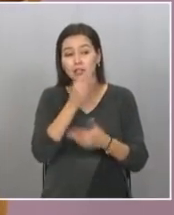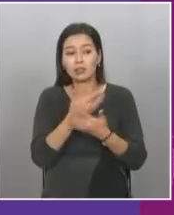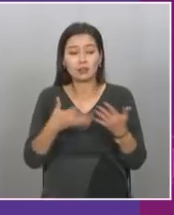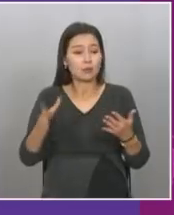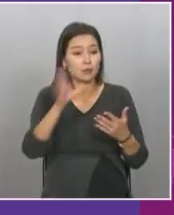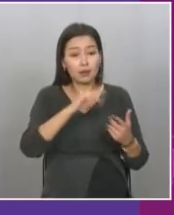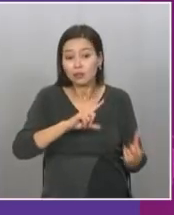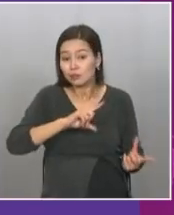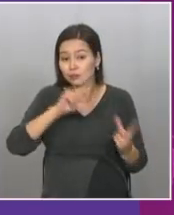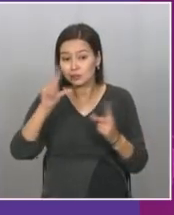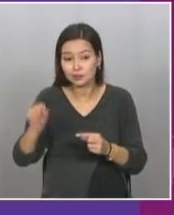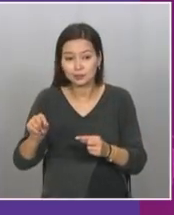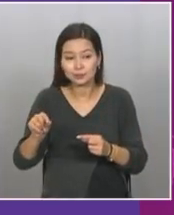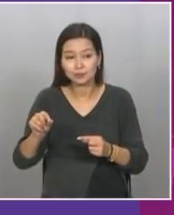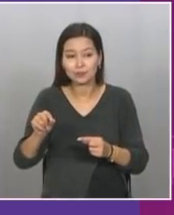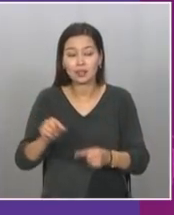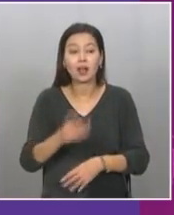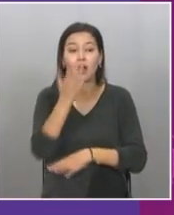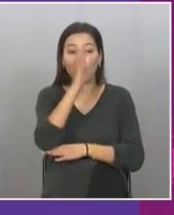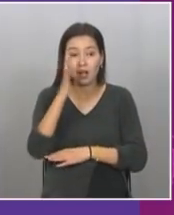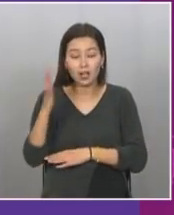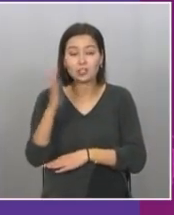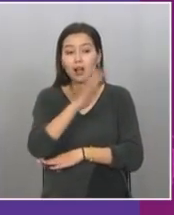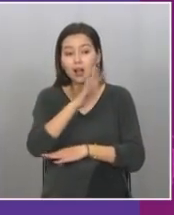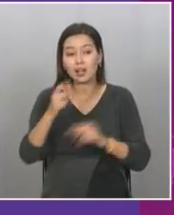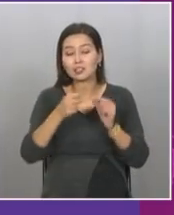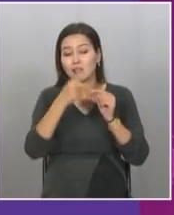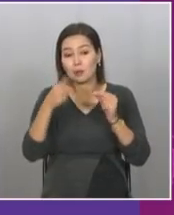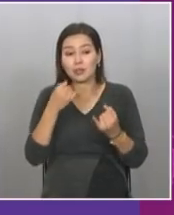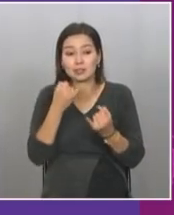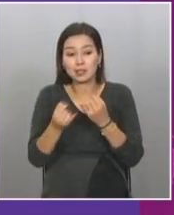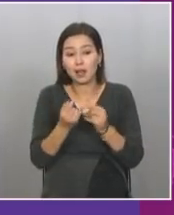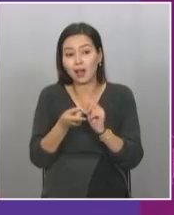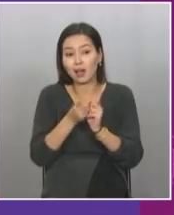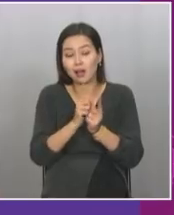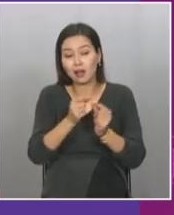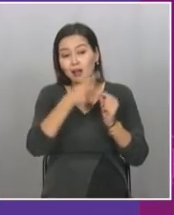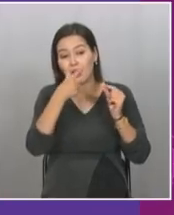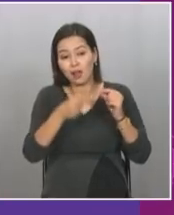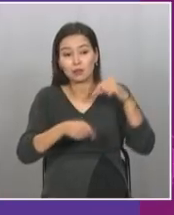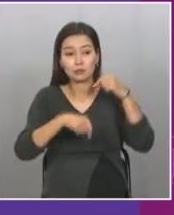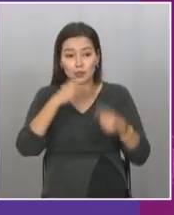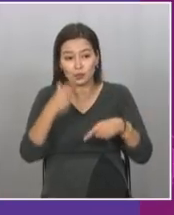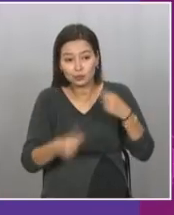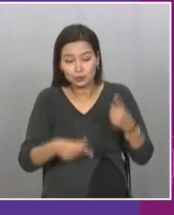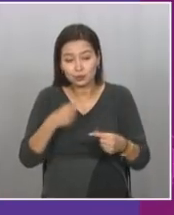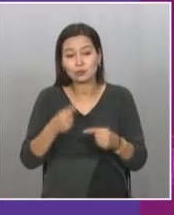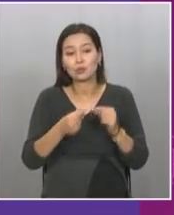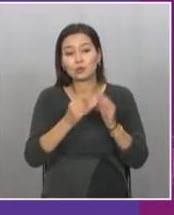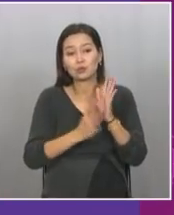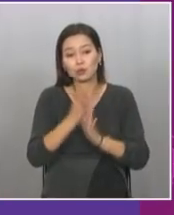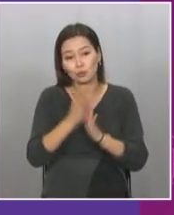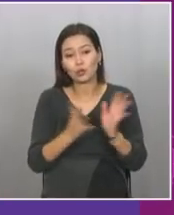ұшты. Ағаш. Ағаштардың жапырақтары сарғайып түсіп, шөптер де